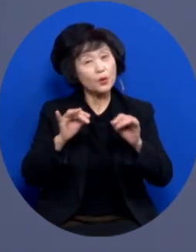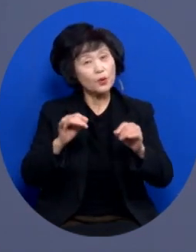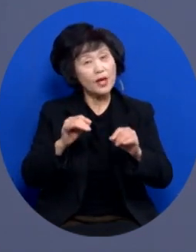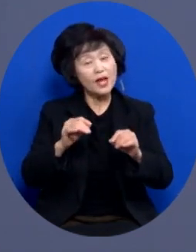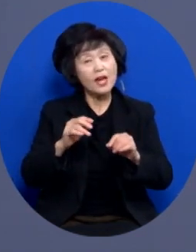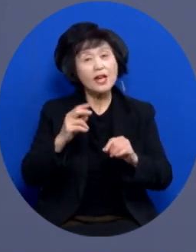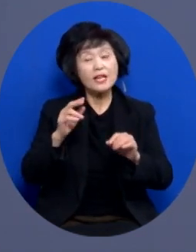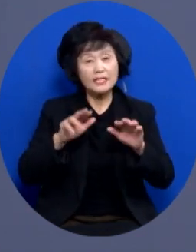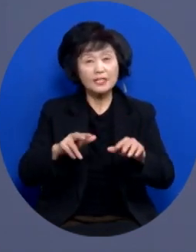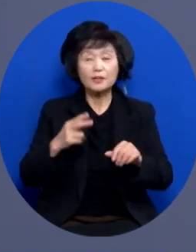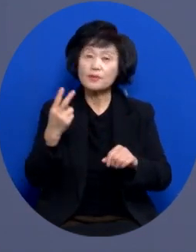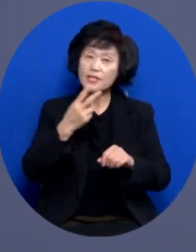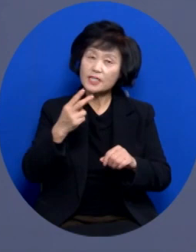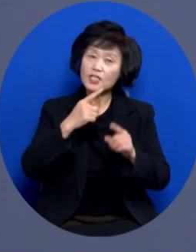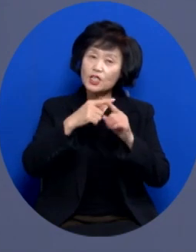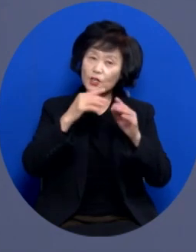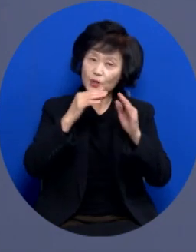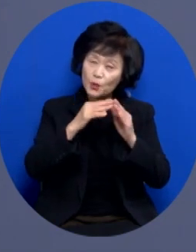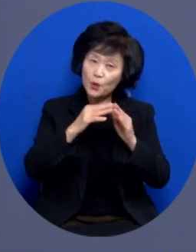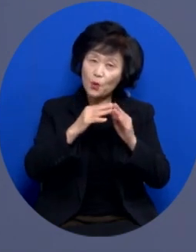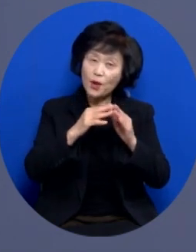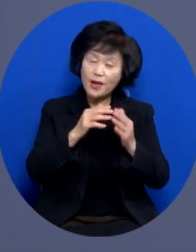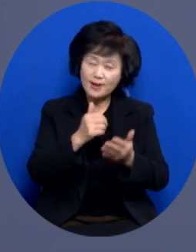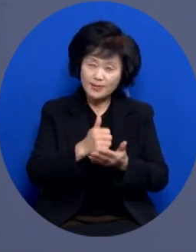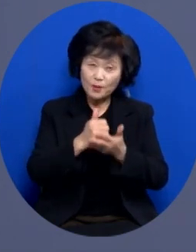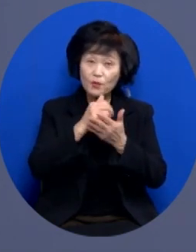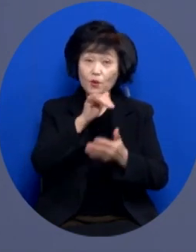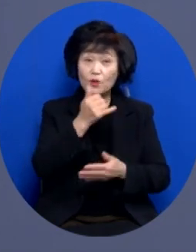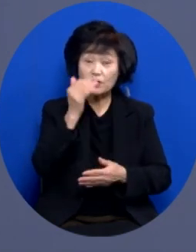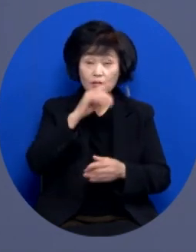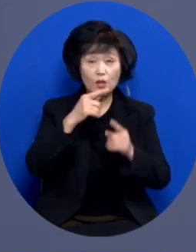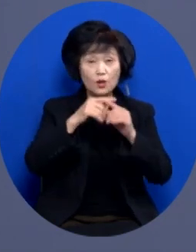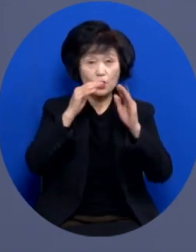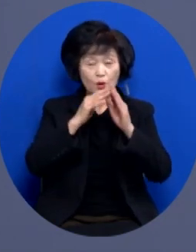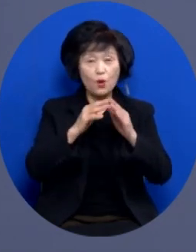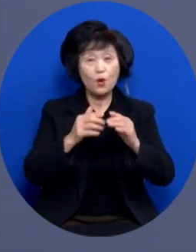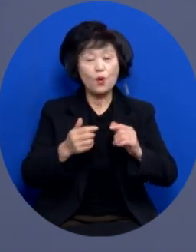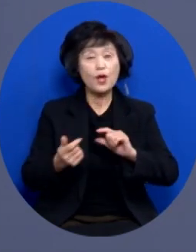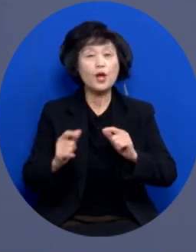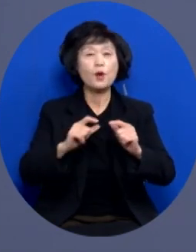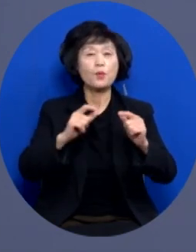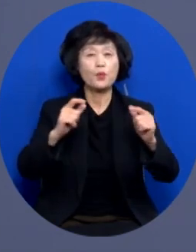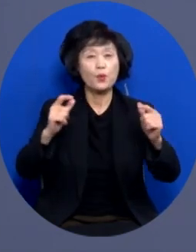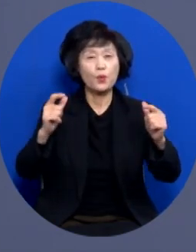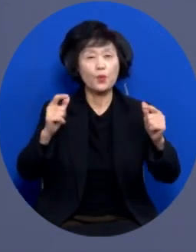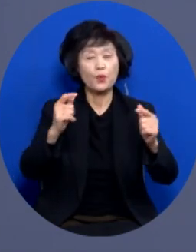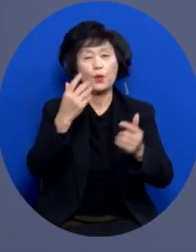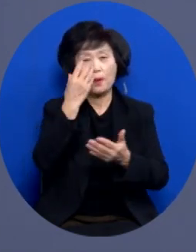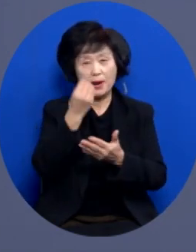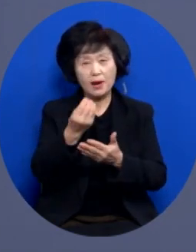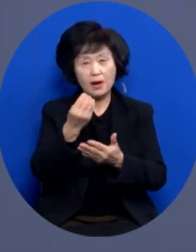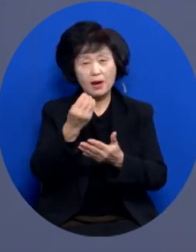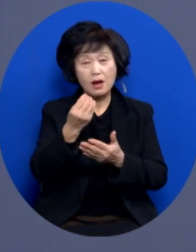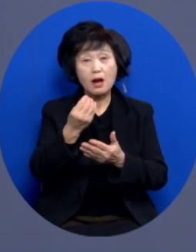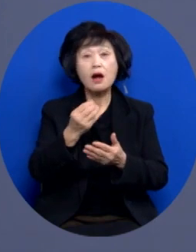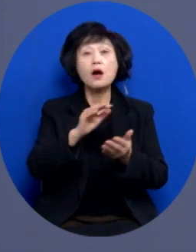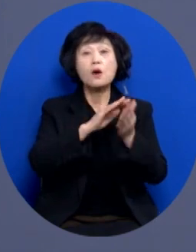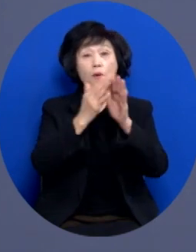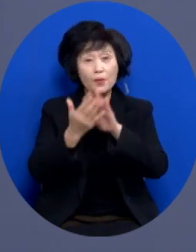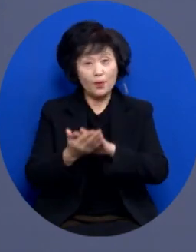2,000교회를 목회사관훈련으로 섬겼더니 교회들이 부흥하는 것을 보았습니다. 실제로 크게 달라지는